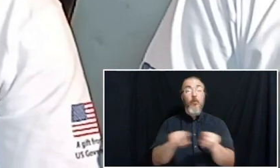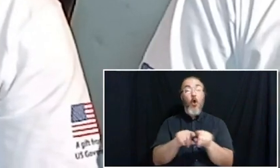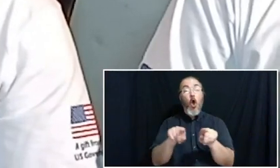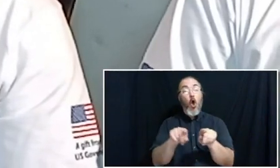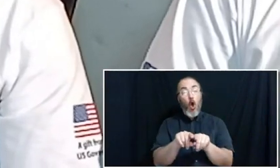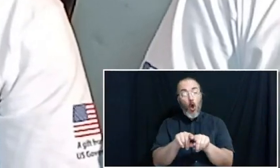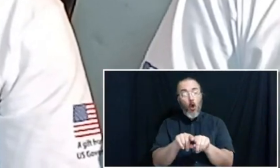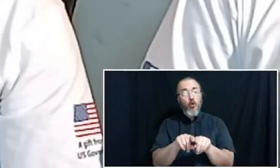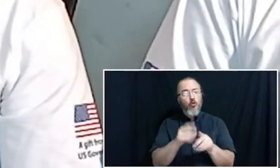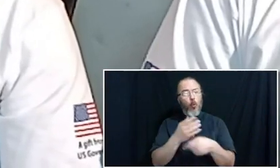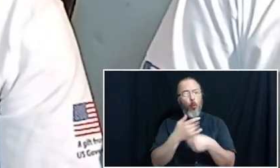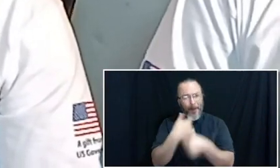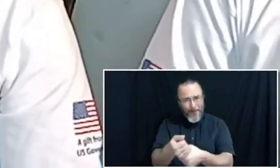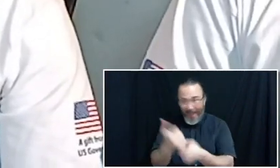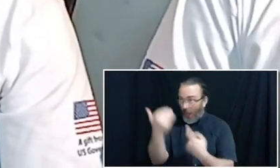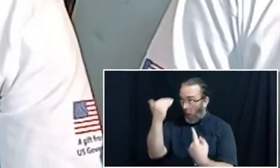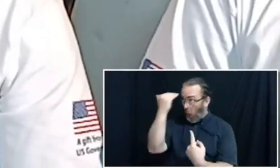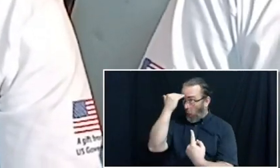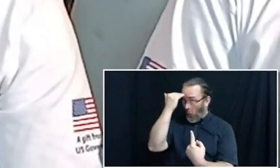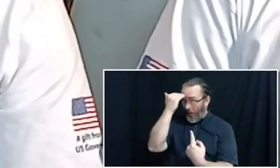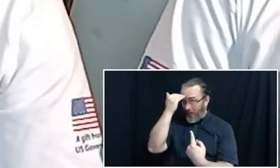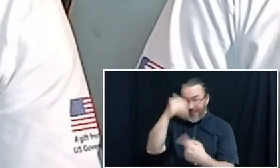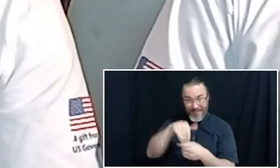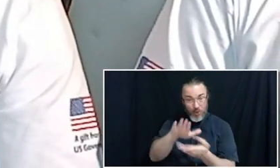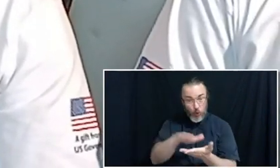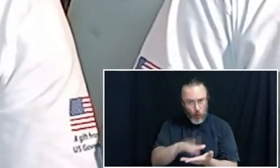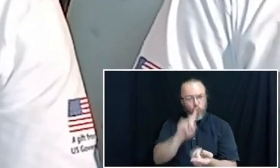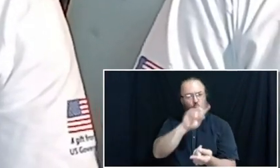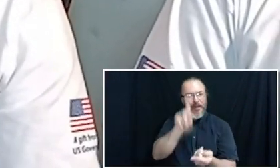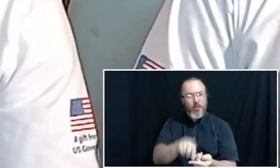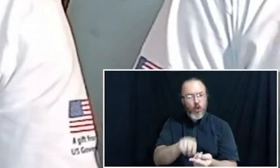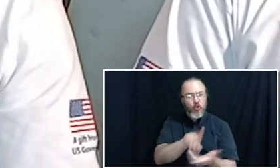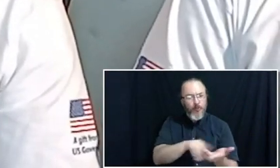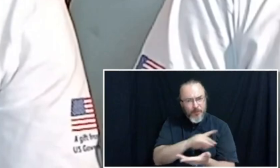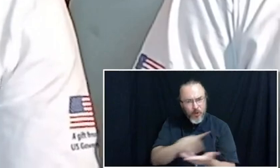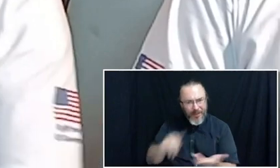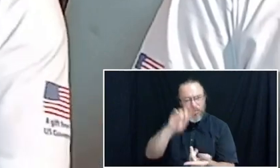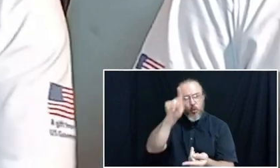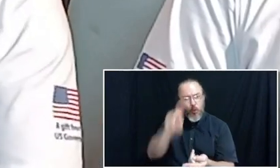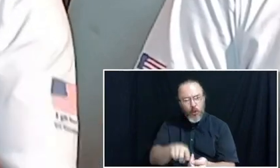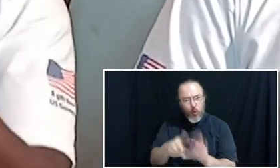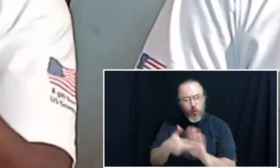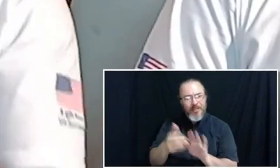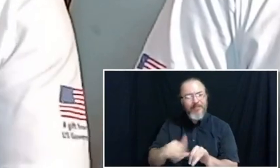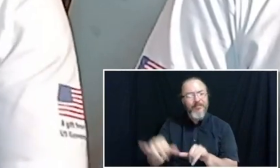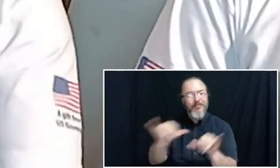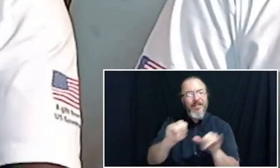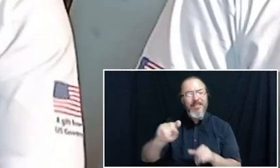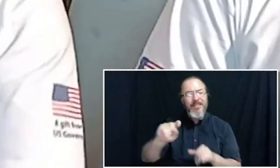Nous avons une action de sensibilisation à l'école pour réduire la stigmatisation et la discrimination.